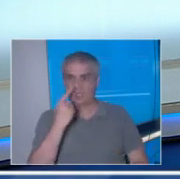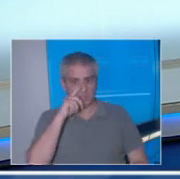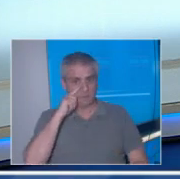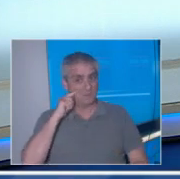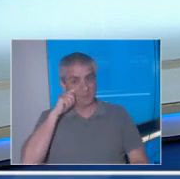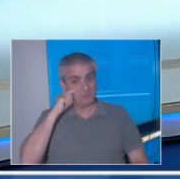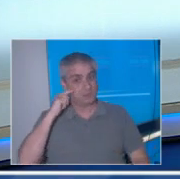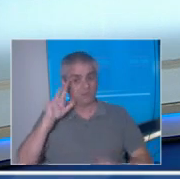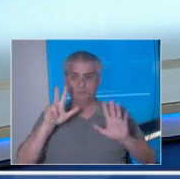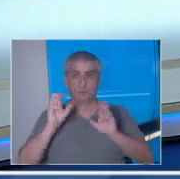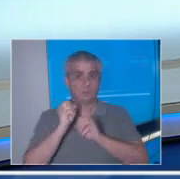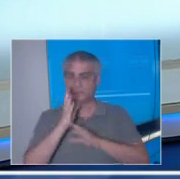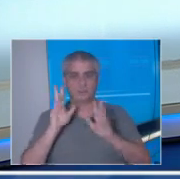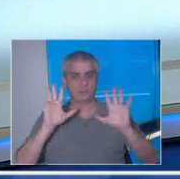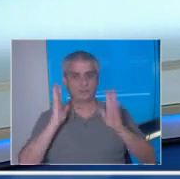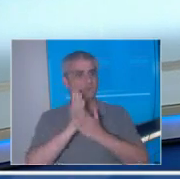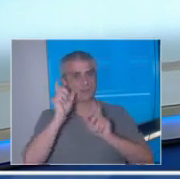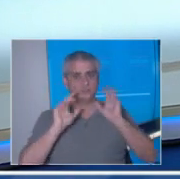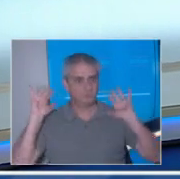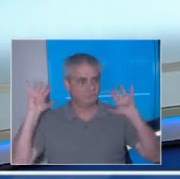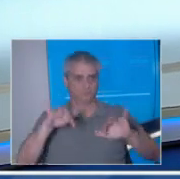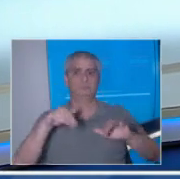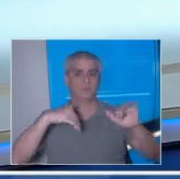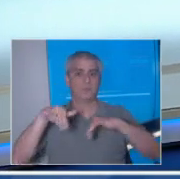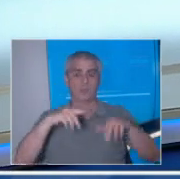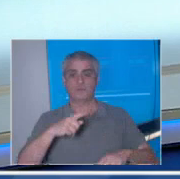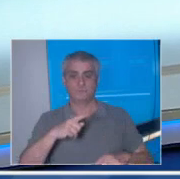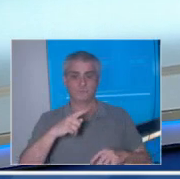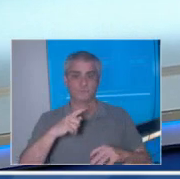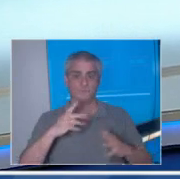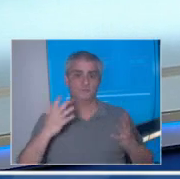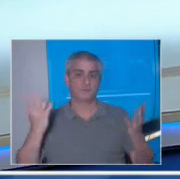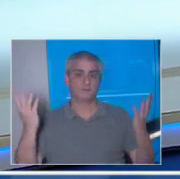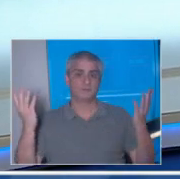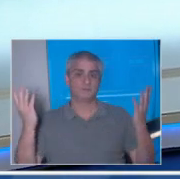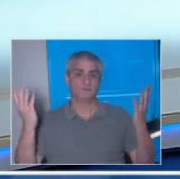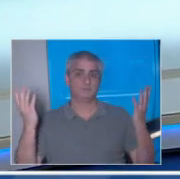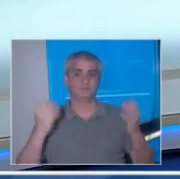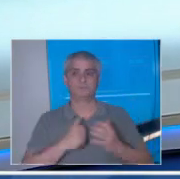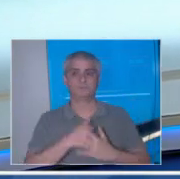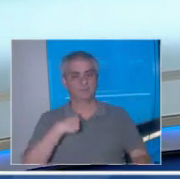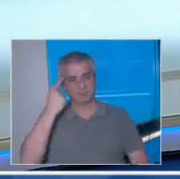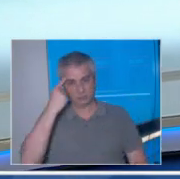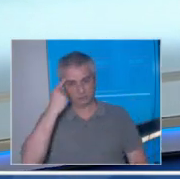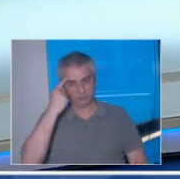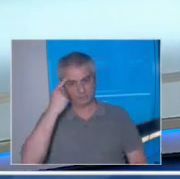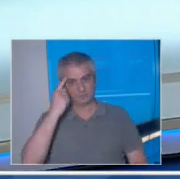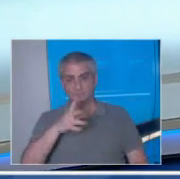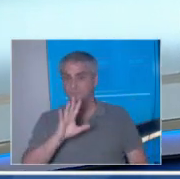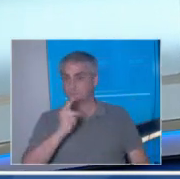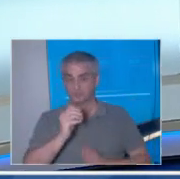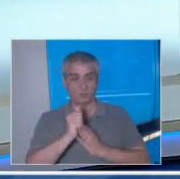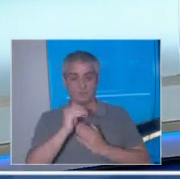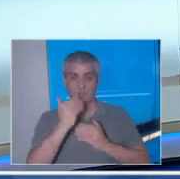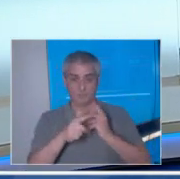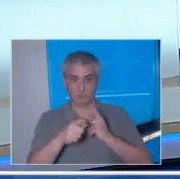הייתה ב-8 הודעה על הפיטורים, ב-9 כבר אנשים יצאו. זה כבר הפגנות בירושלים, בתל אביב, בכל המדינה. ואני חושב ש... ואגב, ואחר כך מה שהוביל בסופו